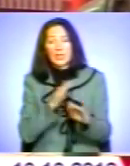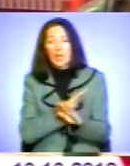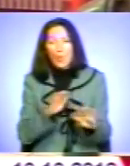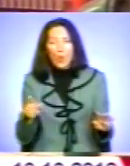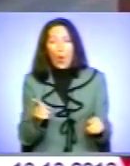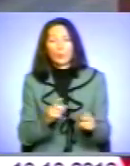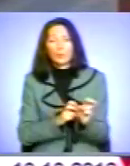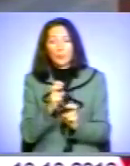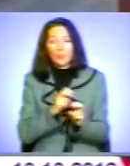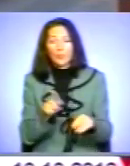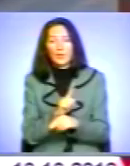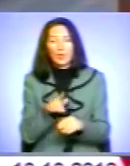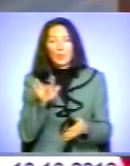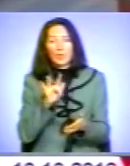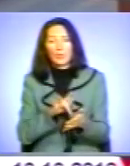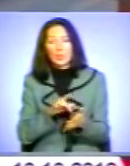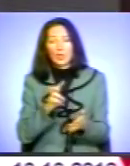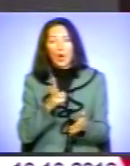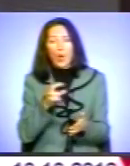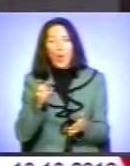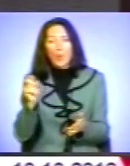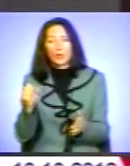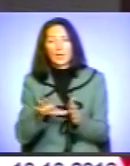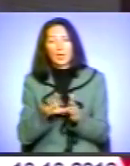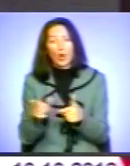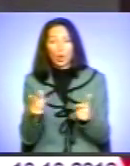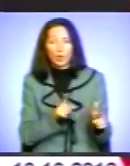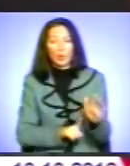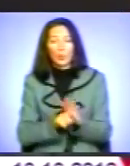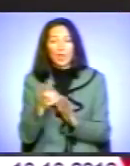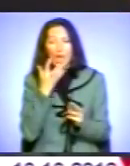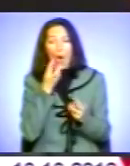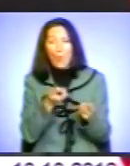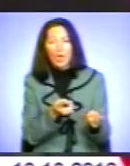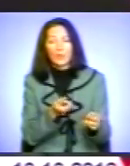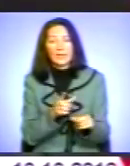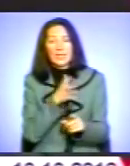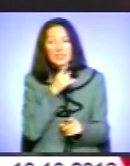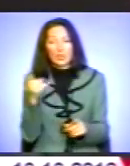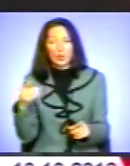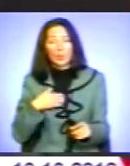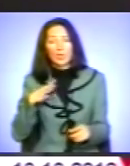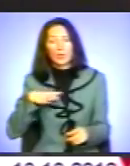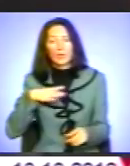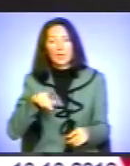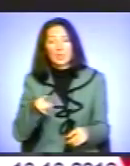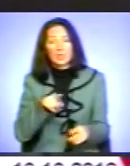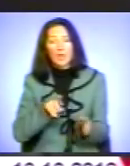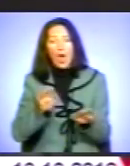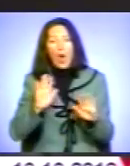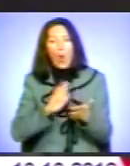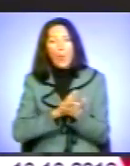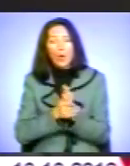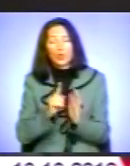підприємстві «Тернопільміськкомуненерго» готові почати опалювальний сезон. Ми сподіваємося, виходячи з тих умов, які були два